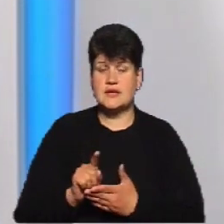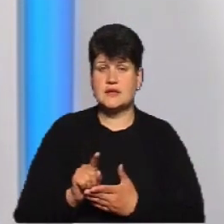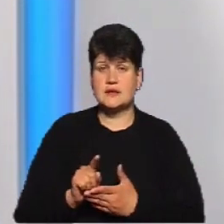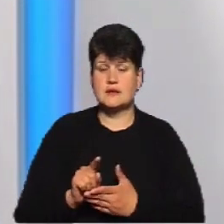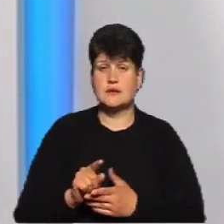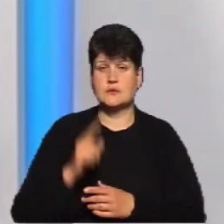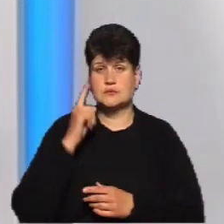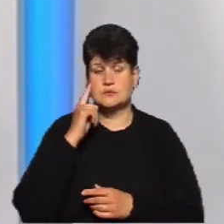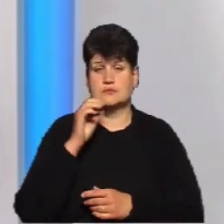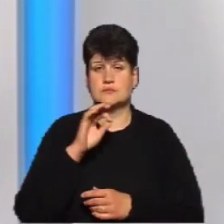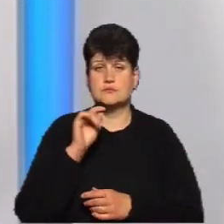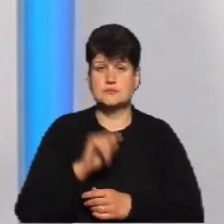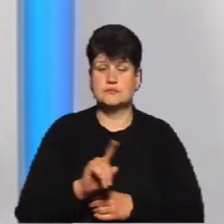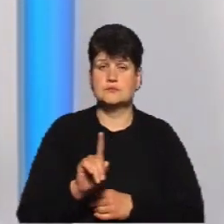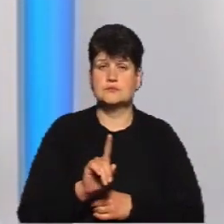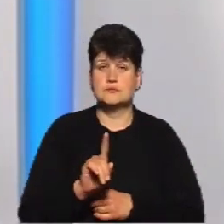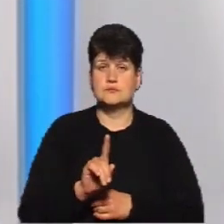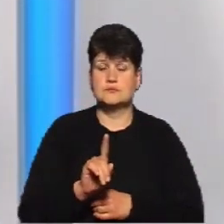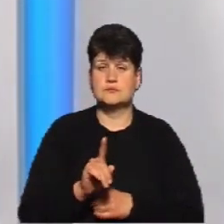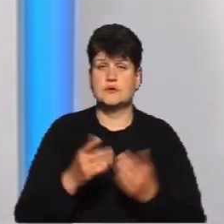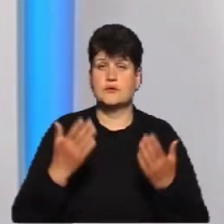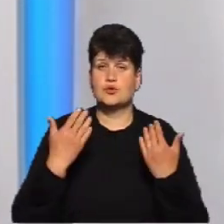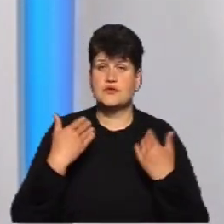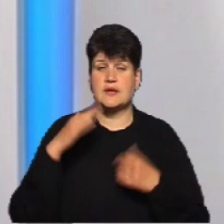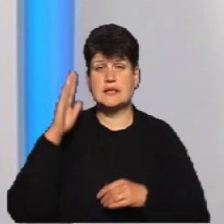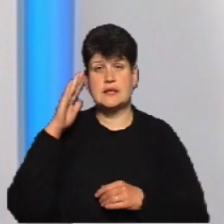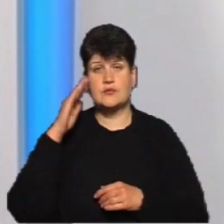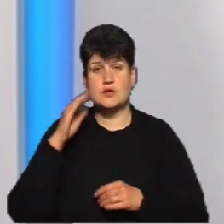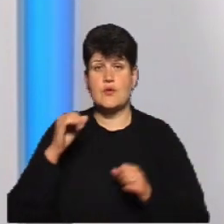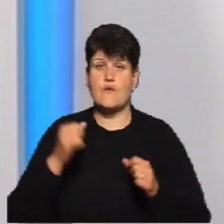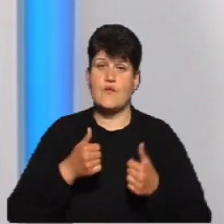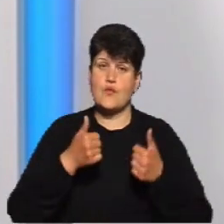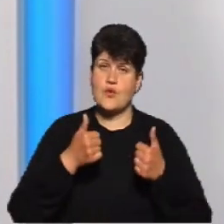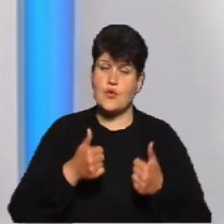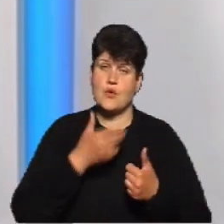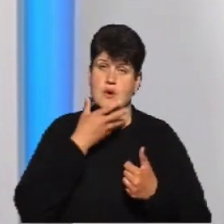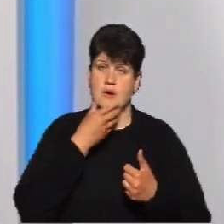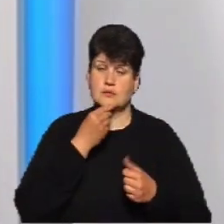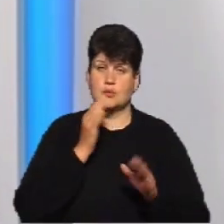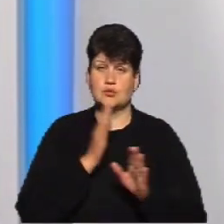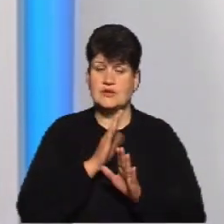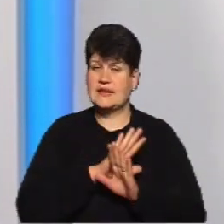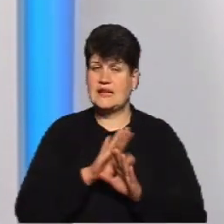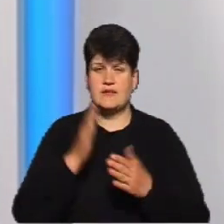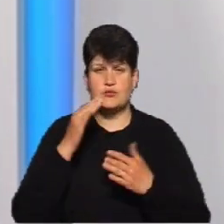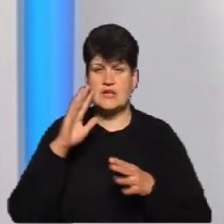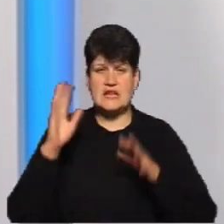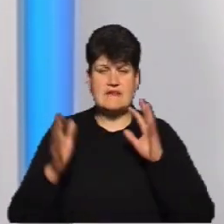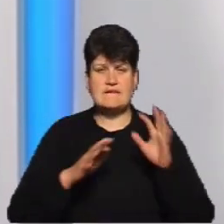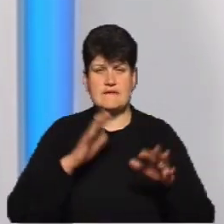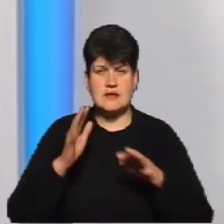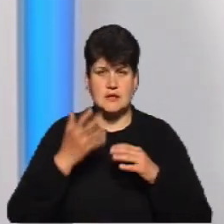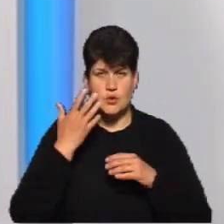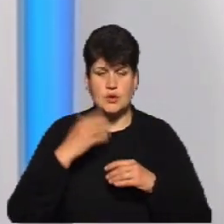щоб відпочивати на воді в хорошу погоду. Не відпочивати, коли вітряна погода, коли дуже холодно,